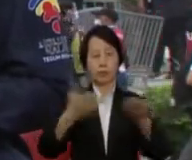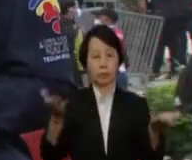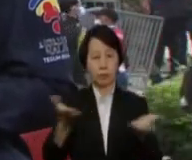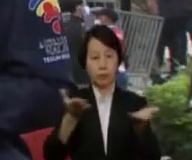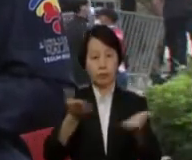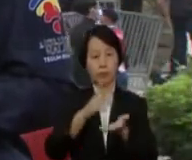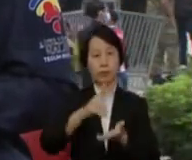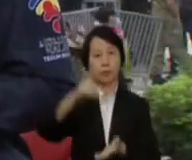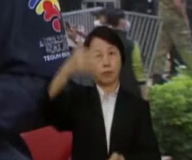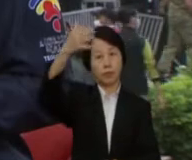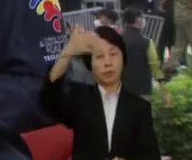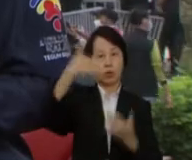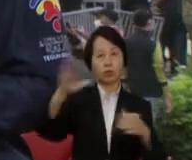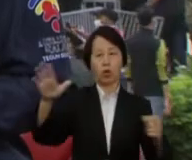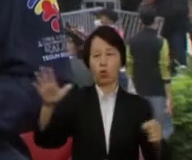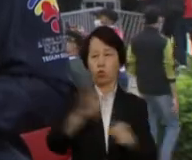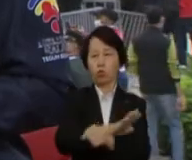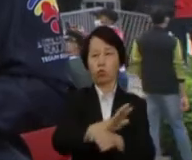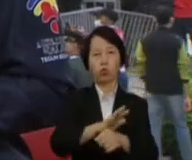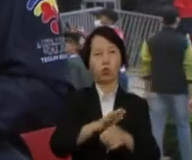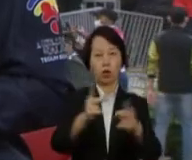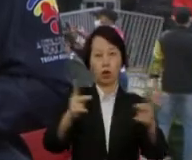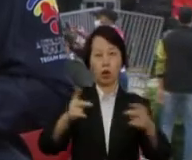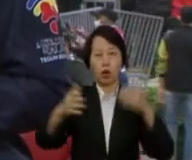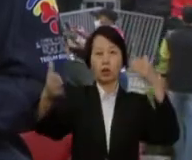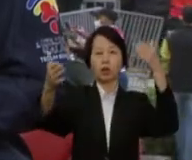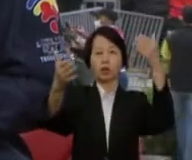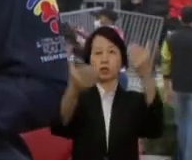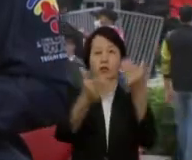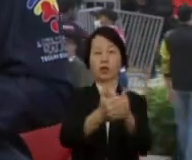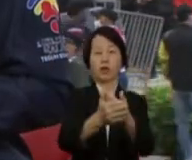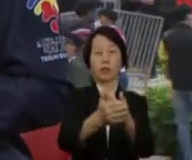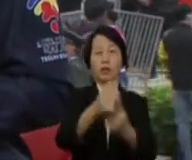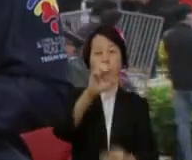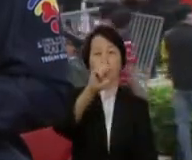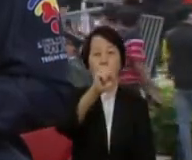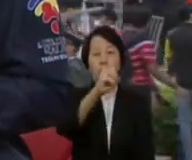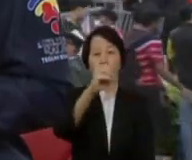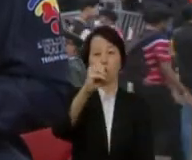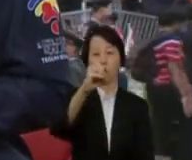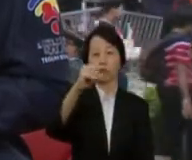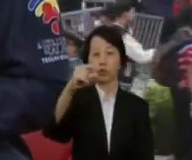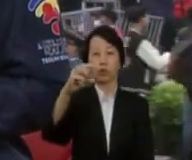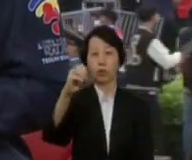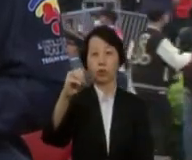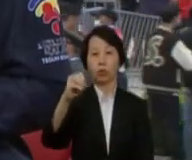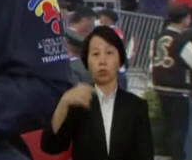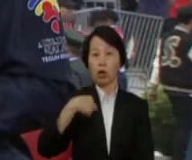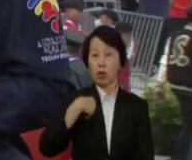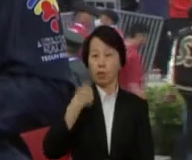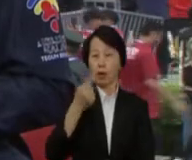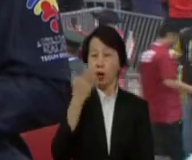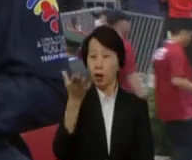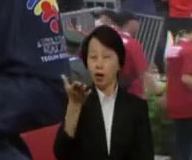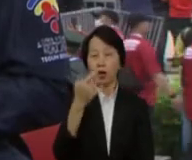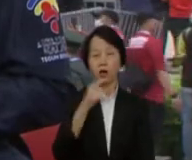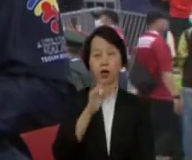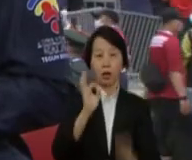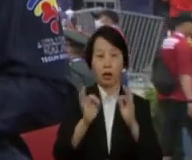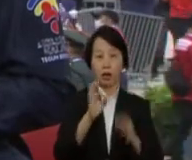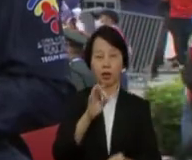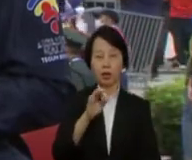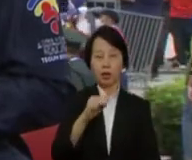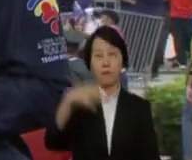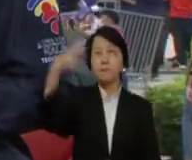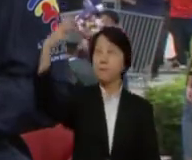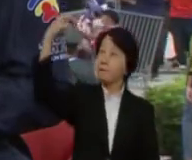ini, mereka sudah pun memenuhi kawasan hinggalah ke Kompleks Beli Belah Sogo di sana. Terima kasih. Nanti panas, pastikan anda tetap